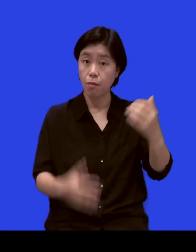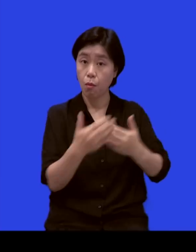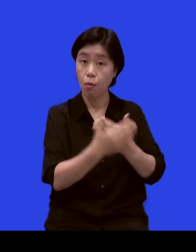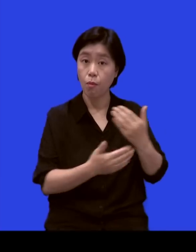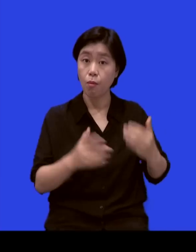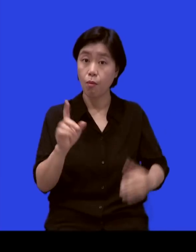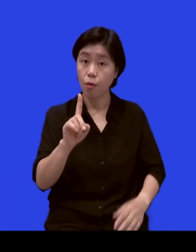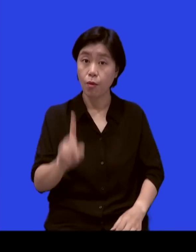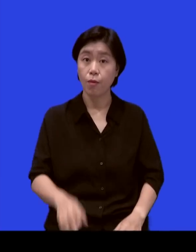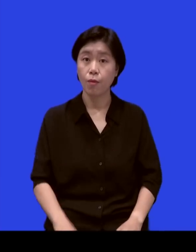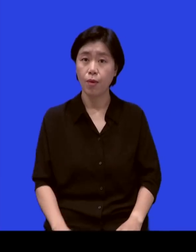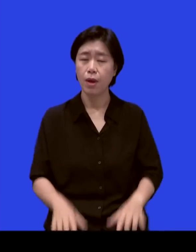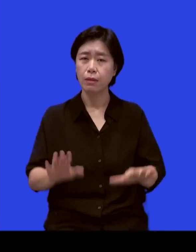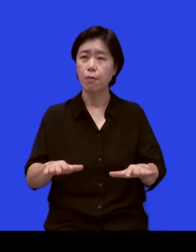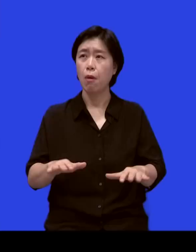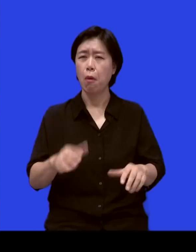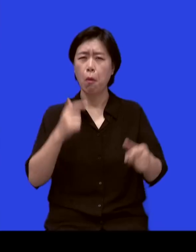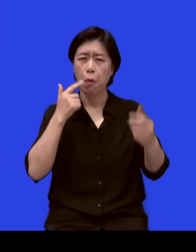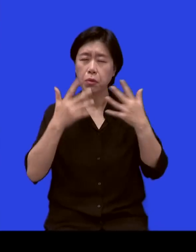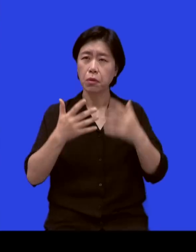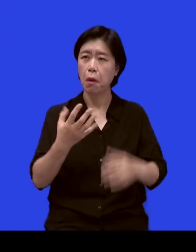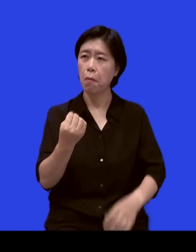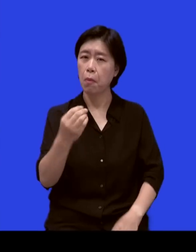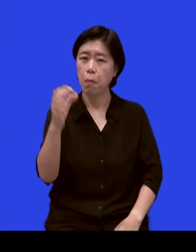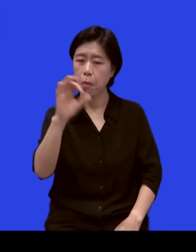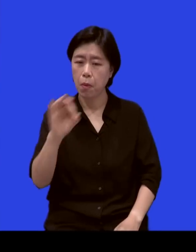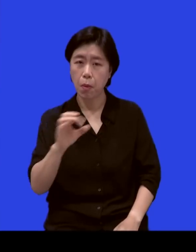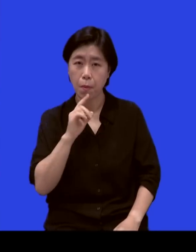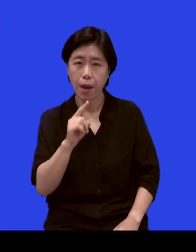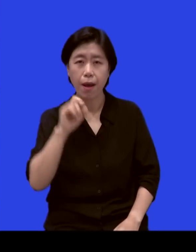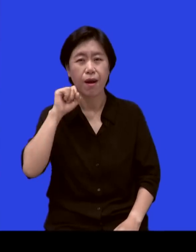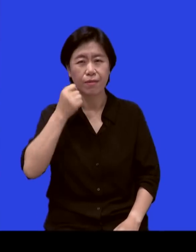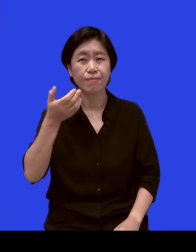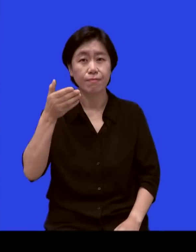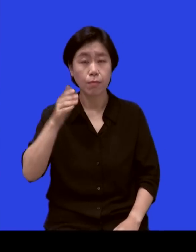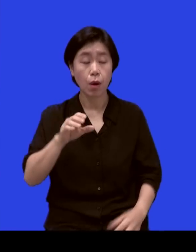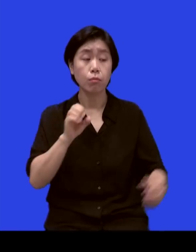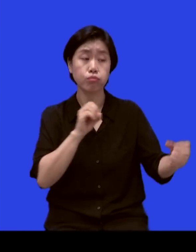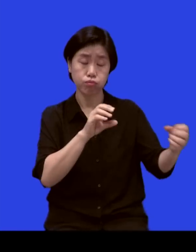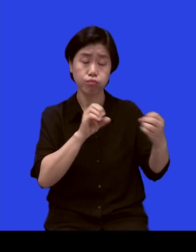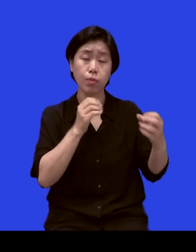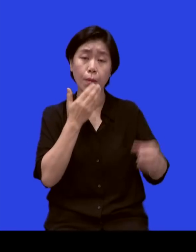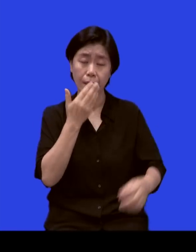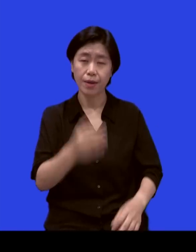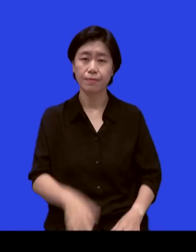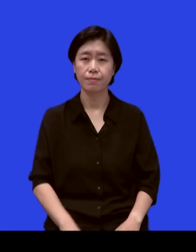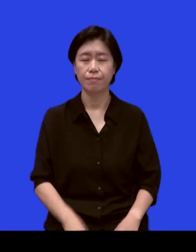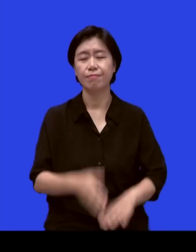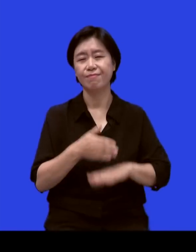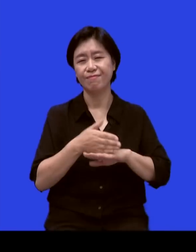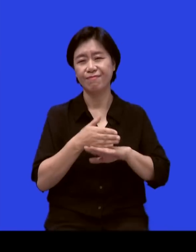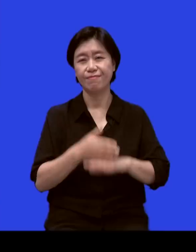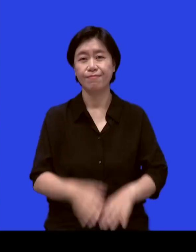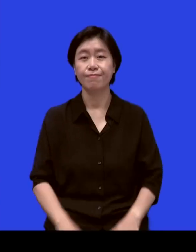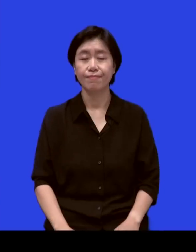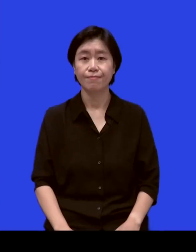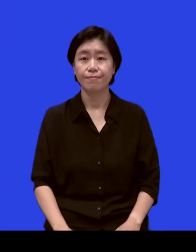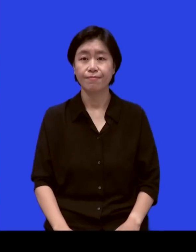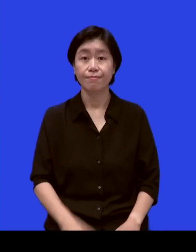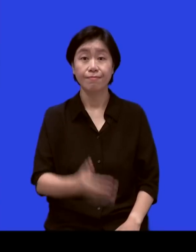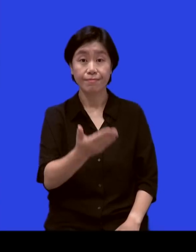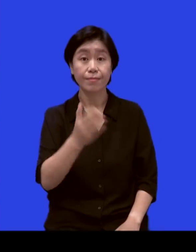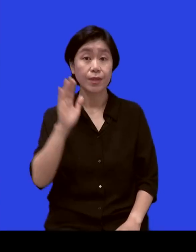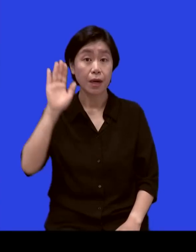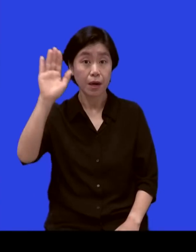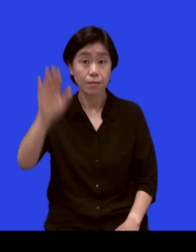장모님은 모르겠어요. 저희가 퍼센테이지로 뭐 이렇게 네네. 이야기할 수는 없지만. 그래도 의사소통을 하니까 네, 많이 그냥- 좋아지셔서 다행입니다. 네, 그마저도 감사하고. 예. 우리 대표님